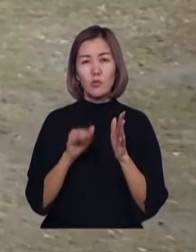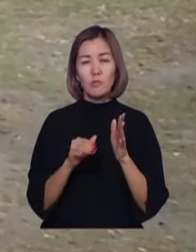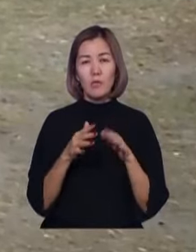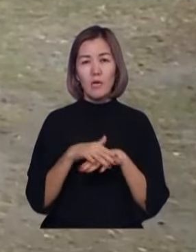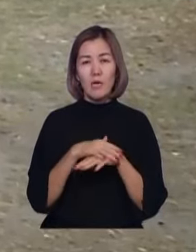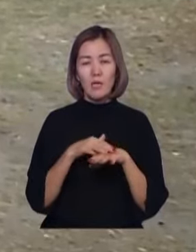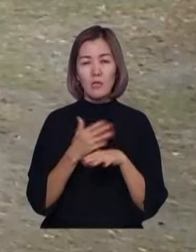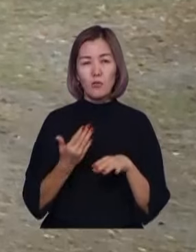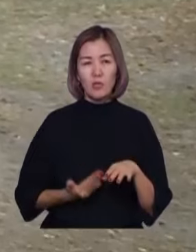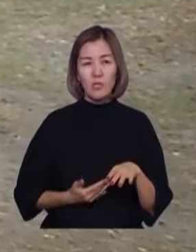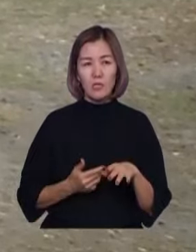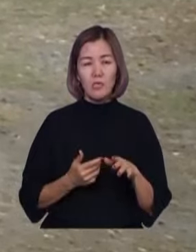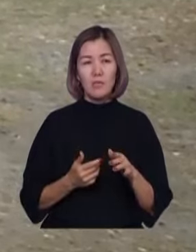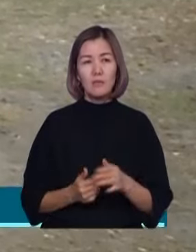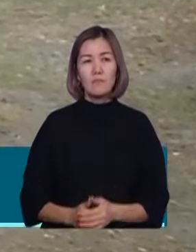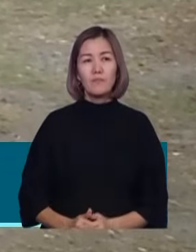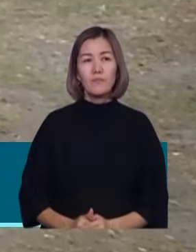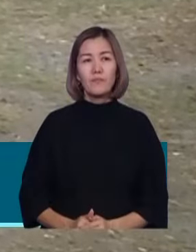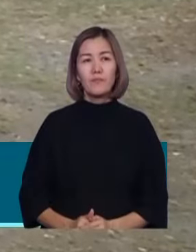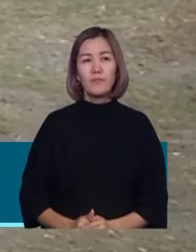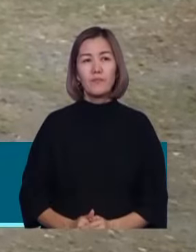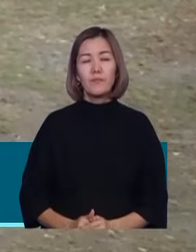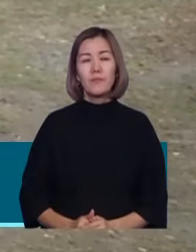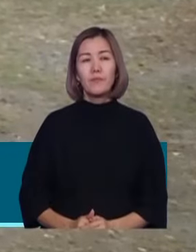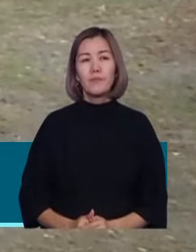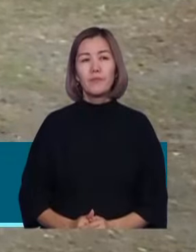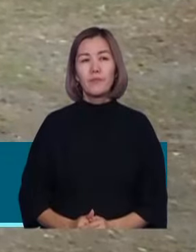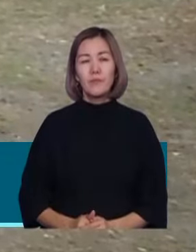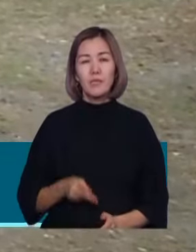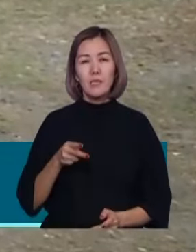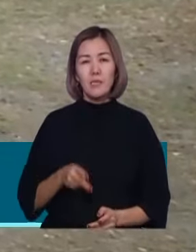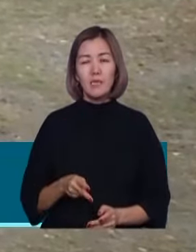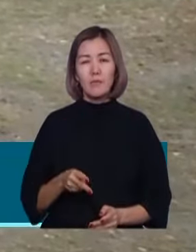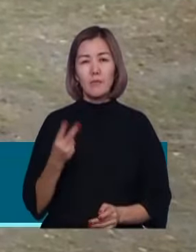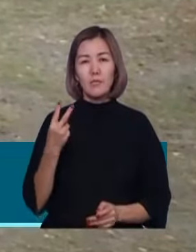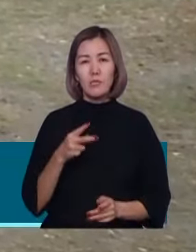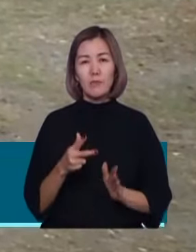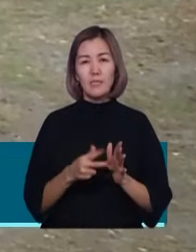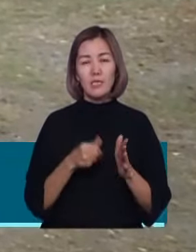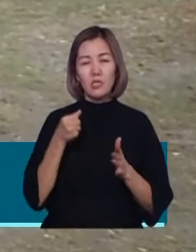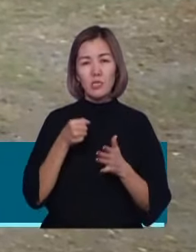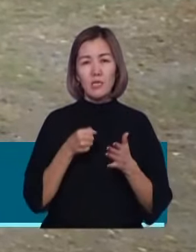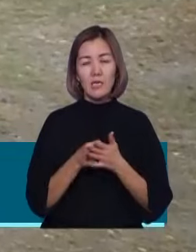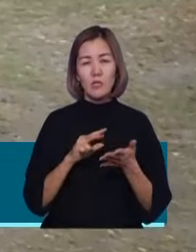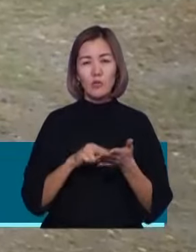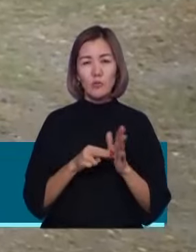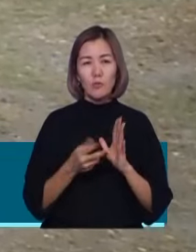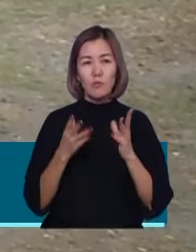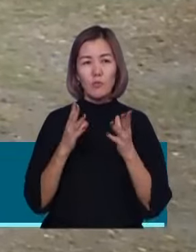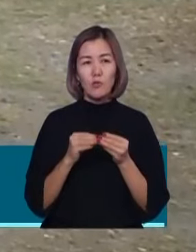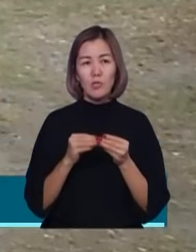тұрады, 698-700 мың халық тұрады. Оның бізде қазір 2028 жылға дейін біз жоспар бойынша